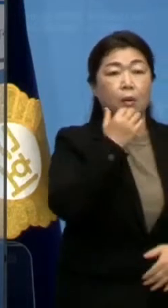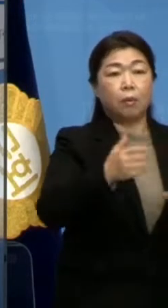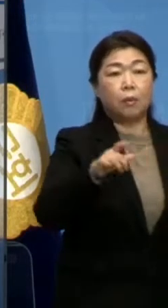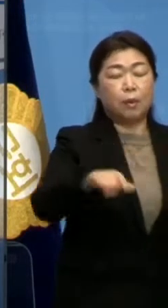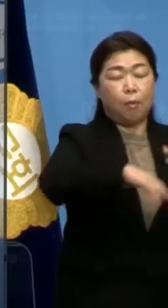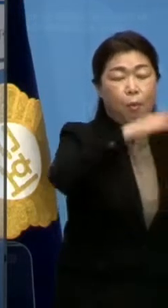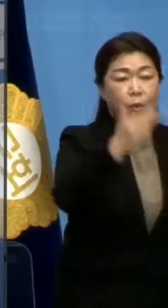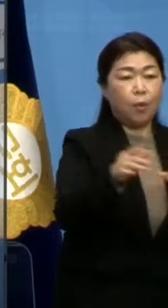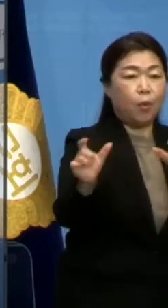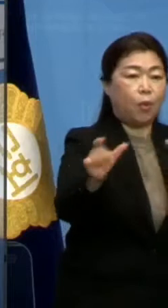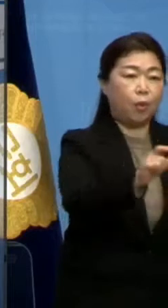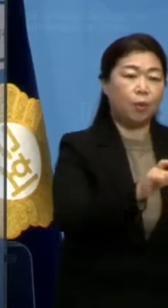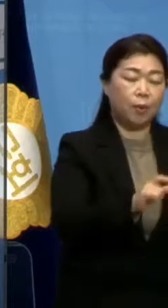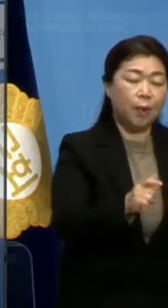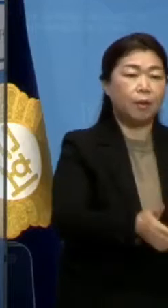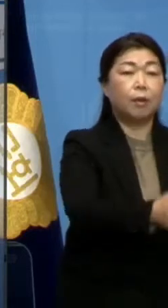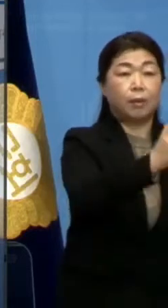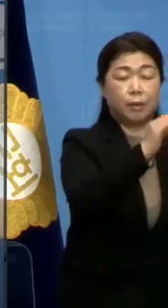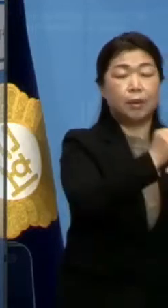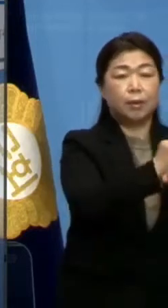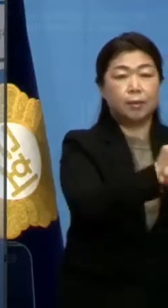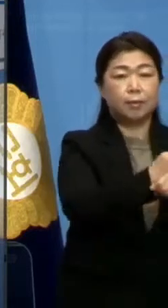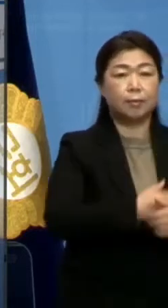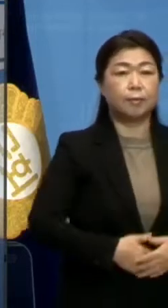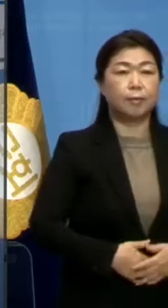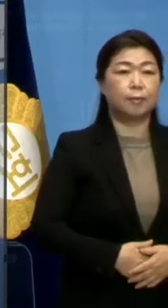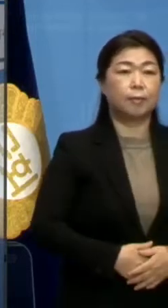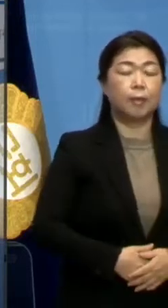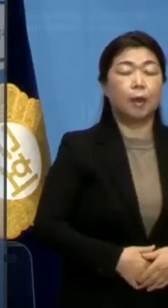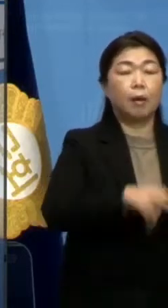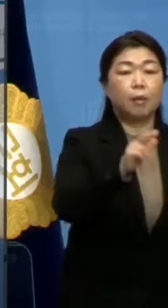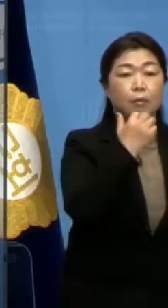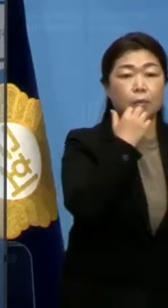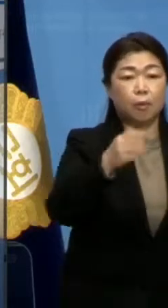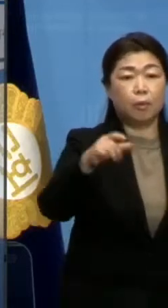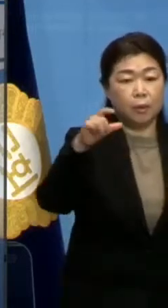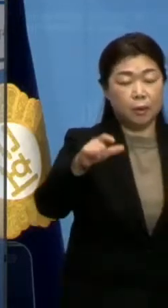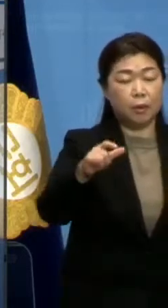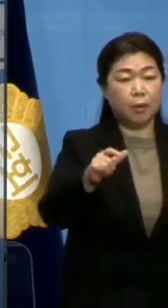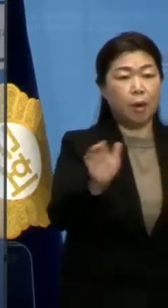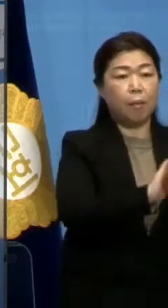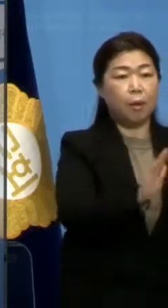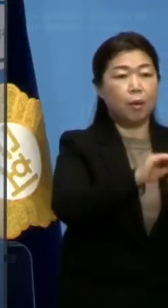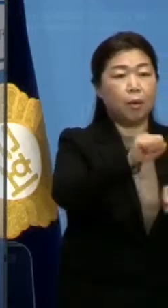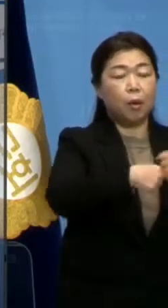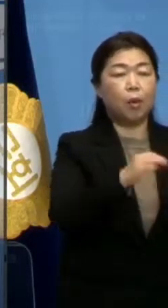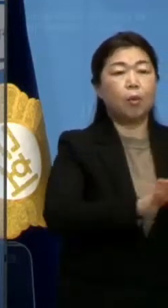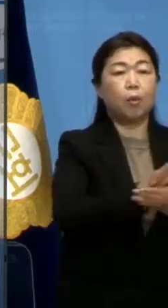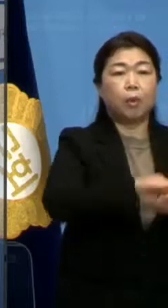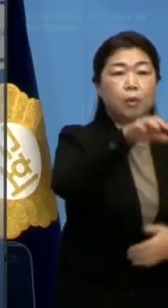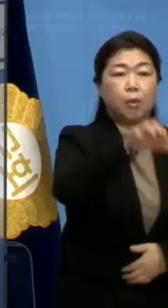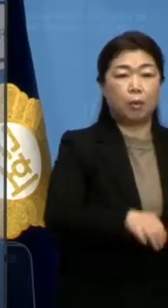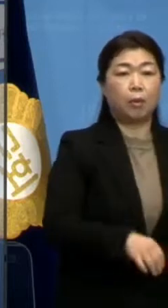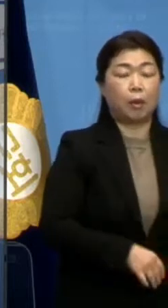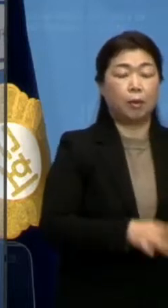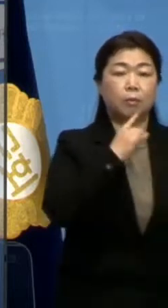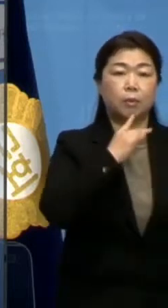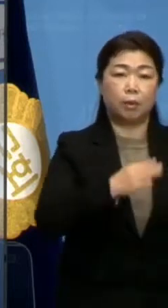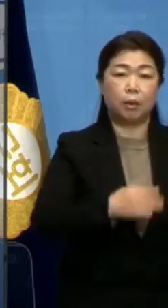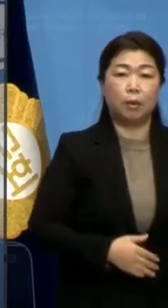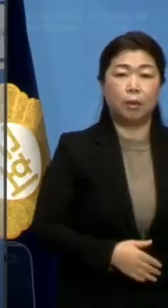자치구에 설치하도록 추진하겠습니다 현재 서울시 의 발견 놀이터는 담에 곳 뿐입니다